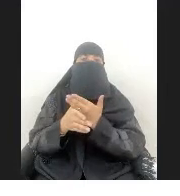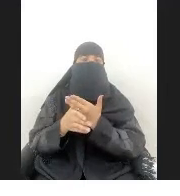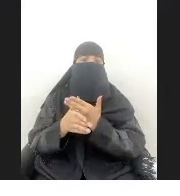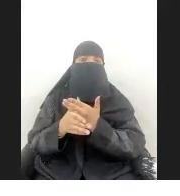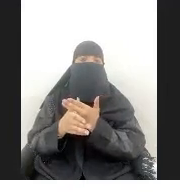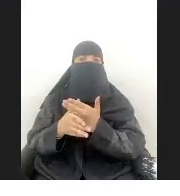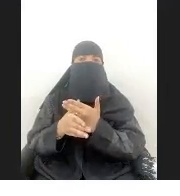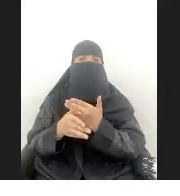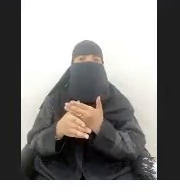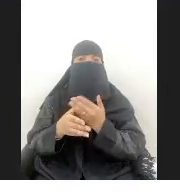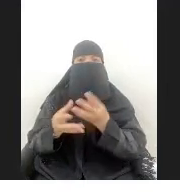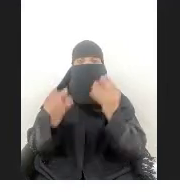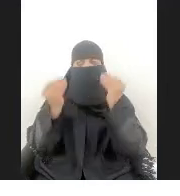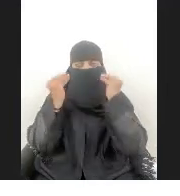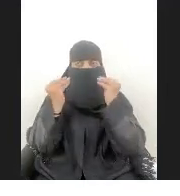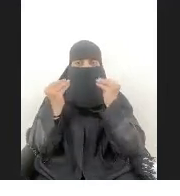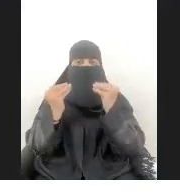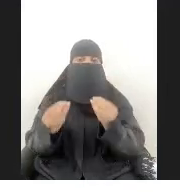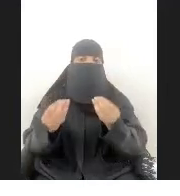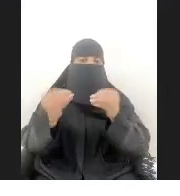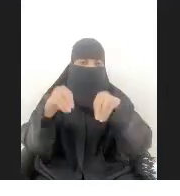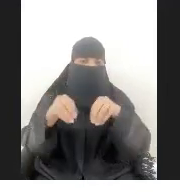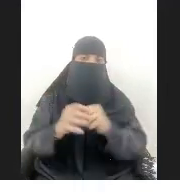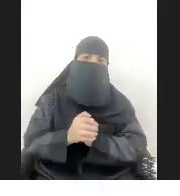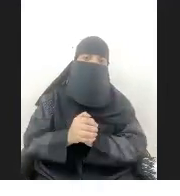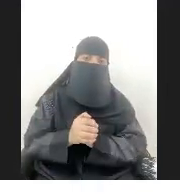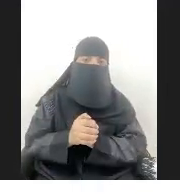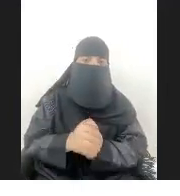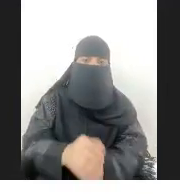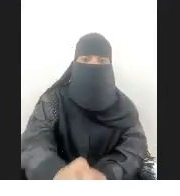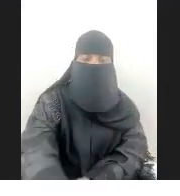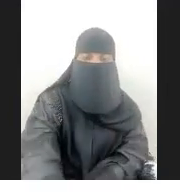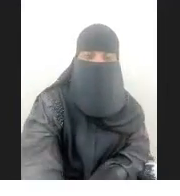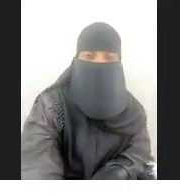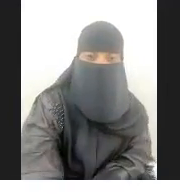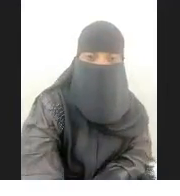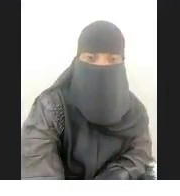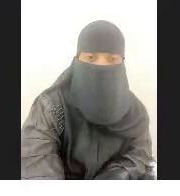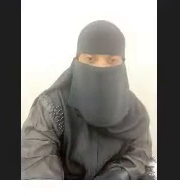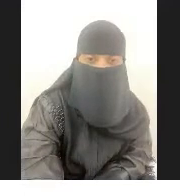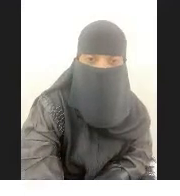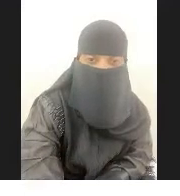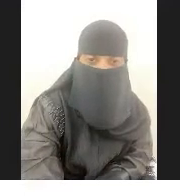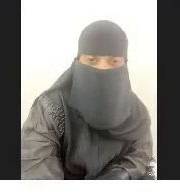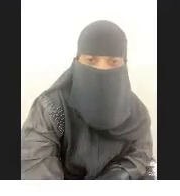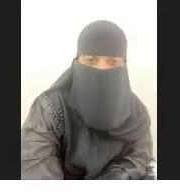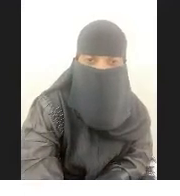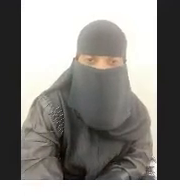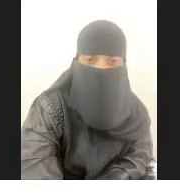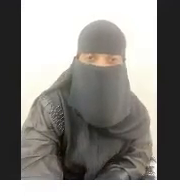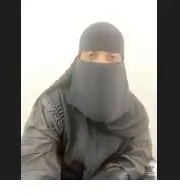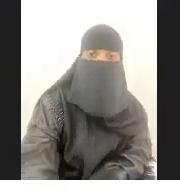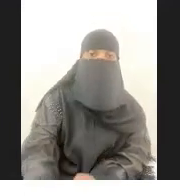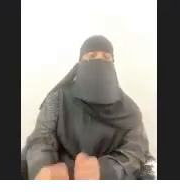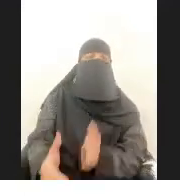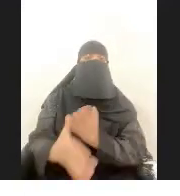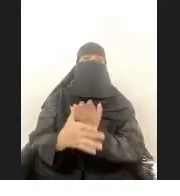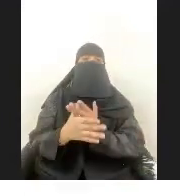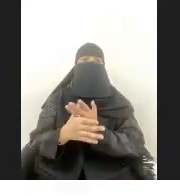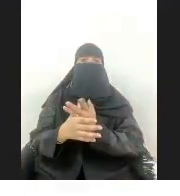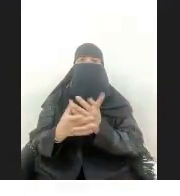مزيد من الوقت. المحتوى المصغر يثري مدخلات المعرفة مثل ما ذكرنا، لأنه يتوافق مع الناحية